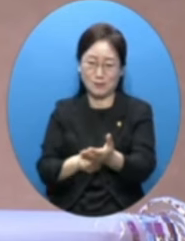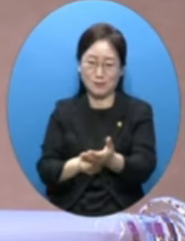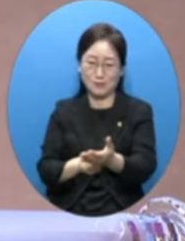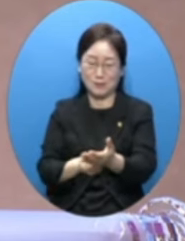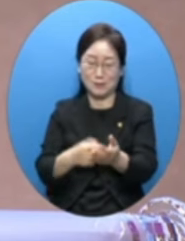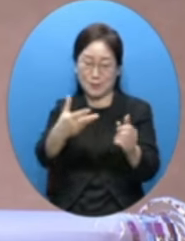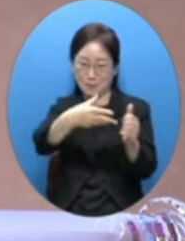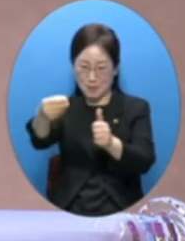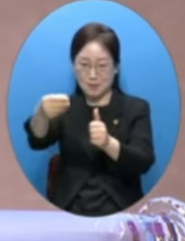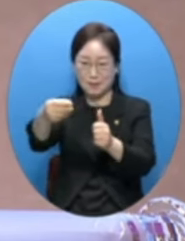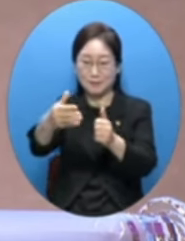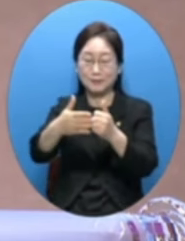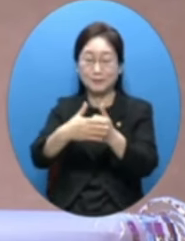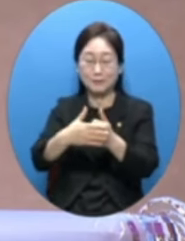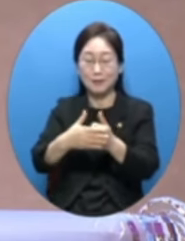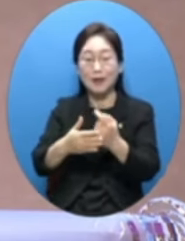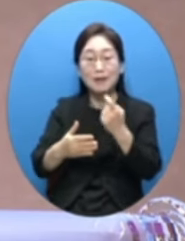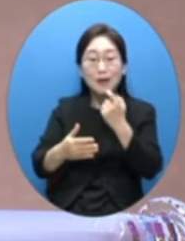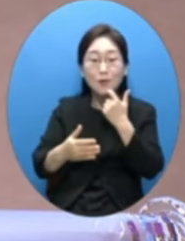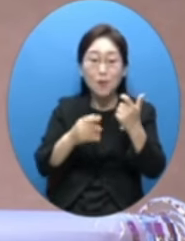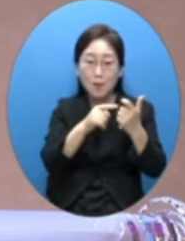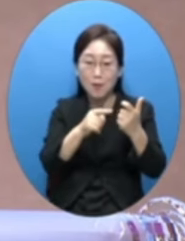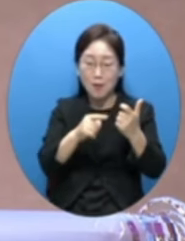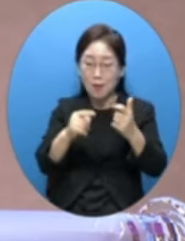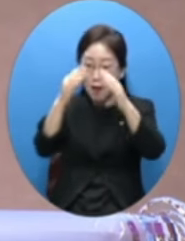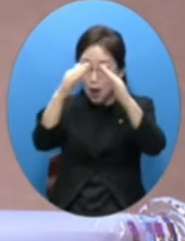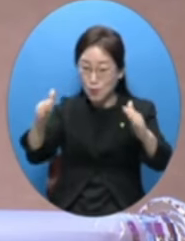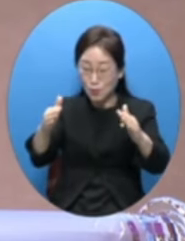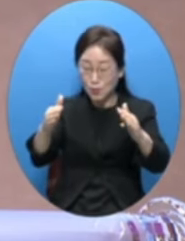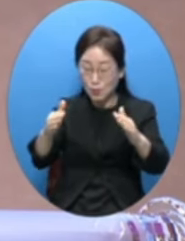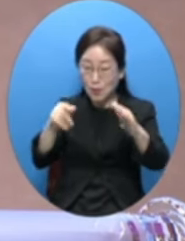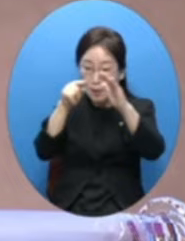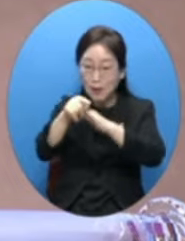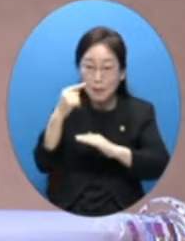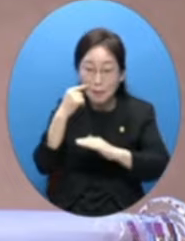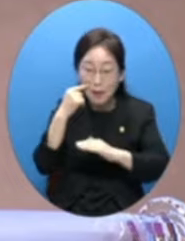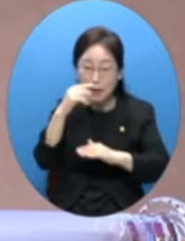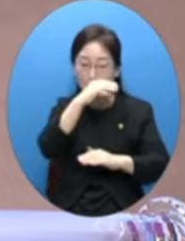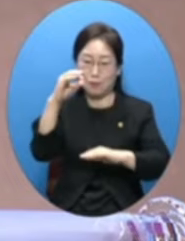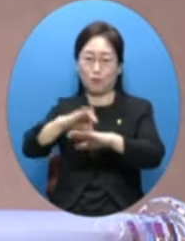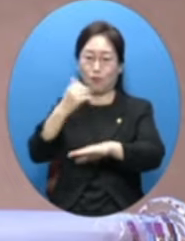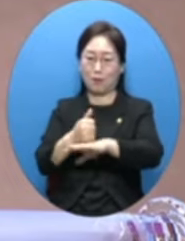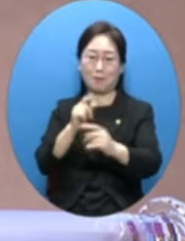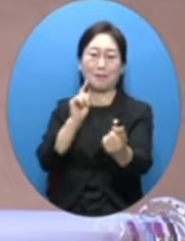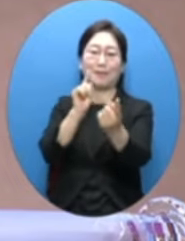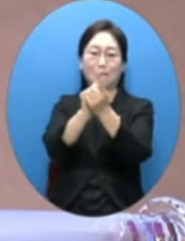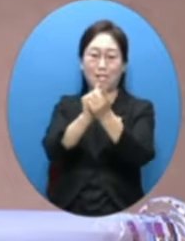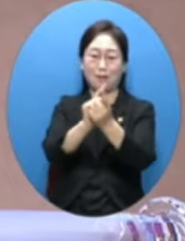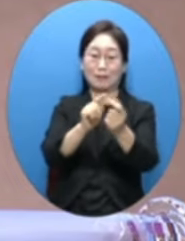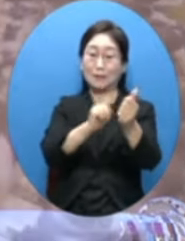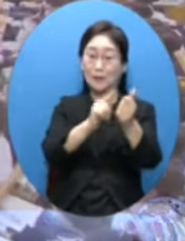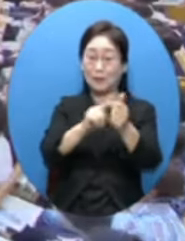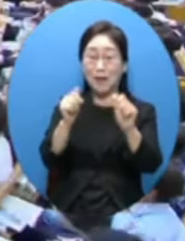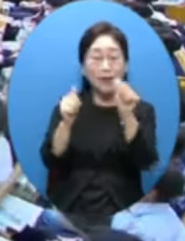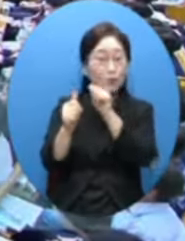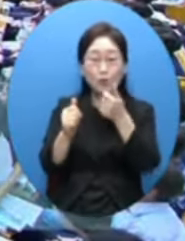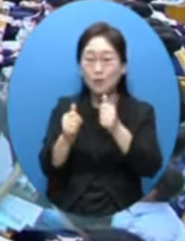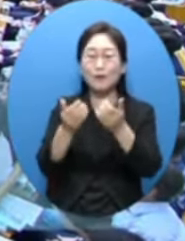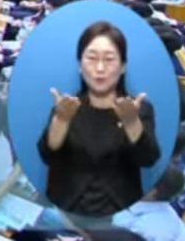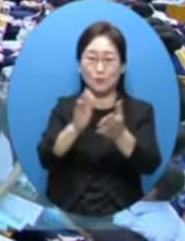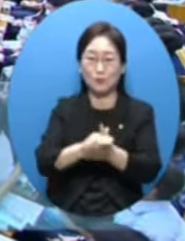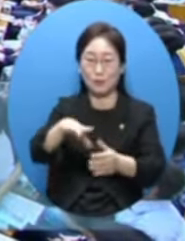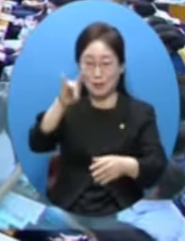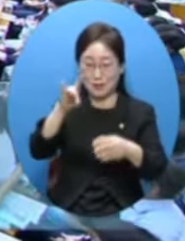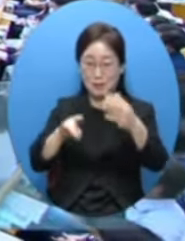야곱이 애굽에 갑니다. 애굽에 가서 바로 앞에 섰을 때 이렇게 자기소개를 합니다. 창세기 47장